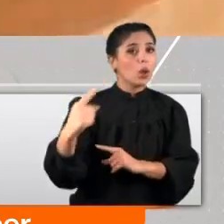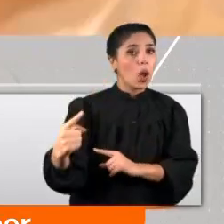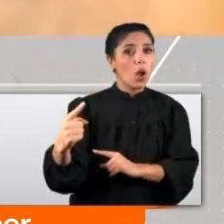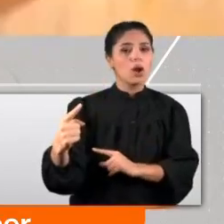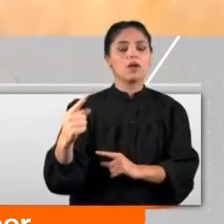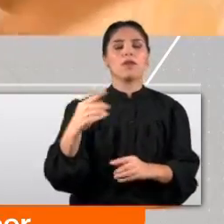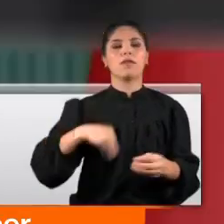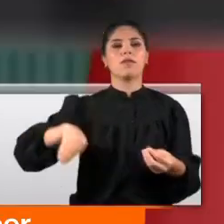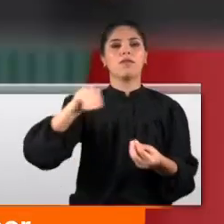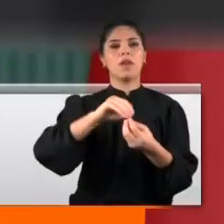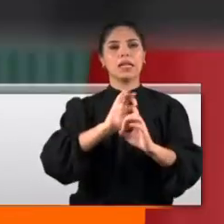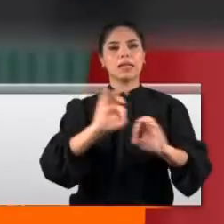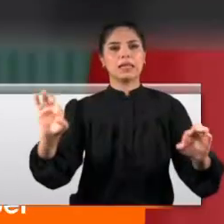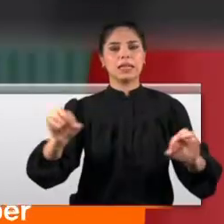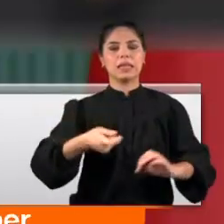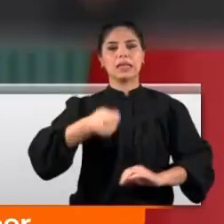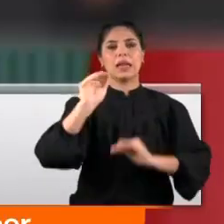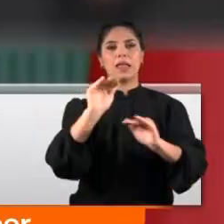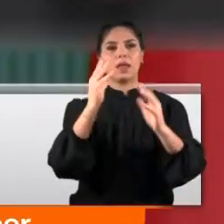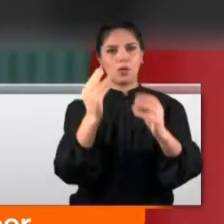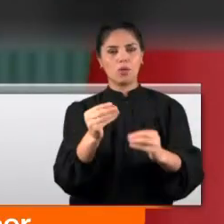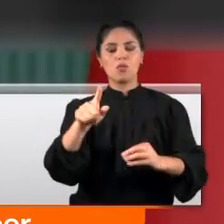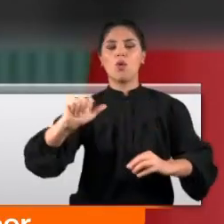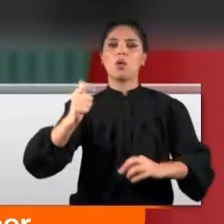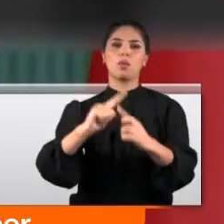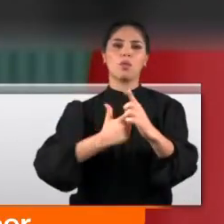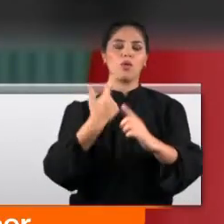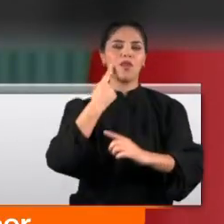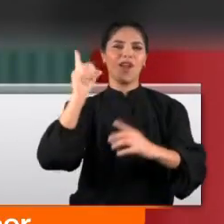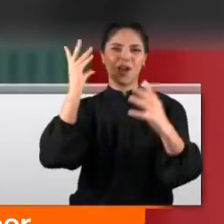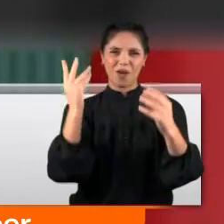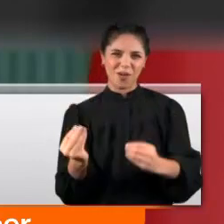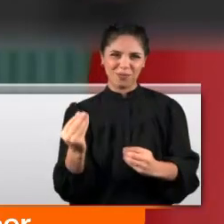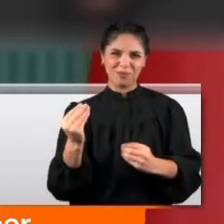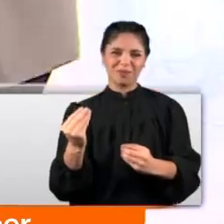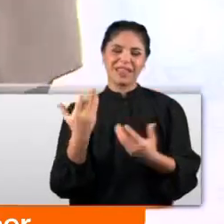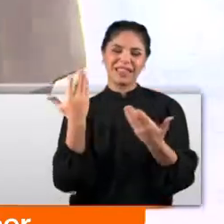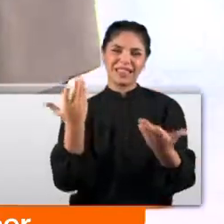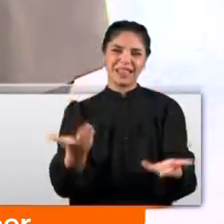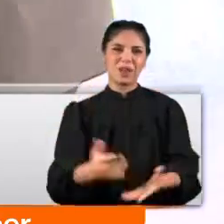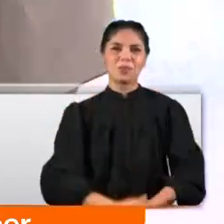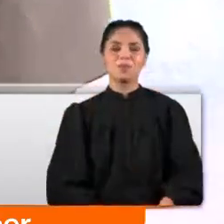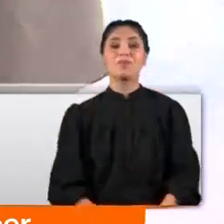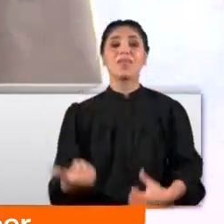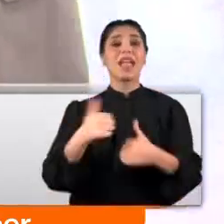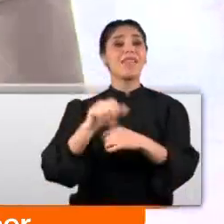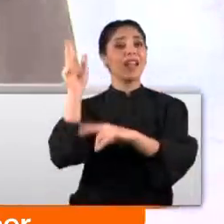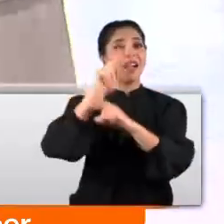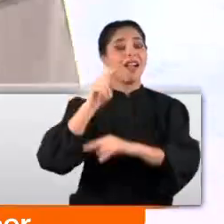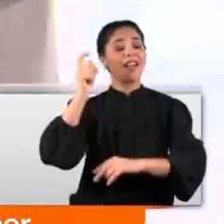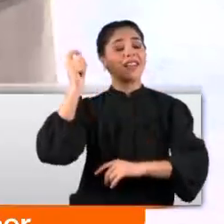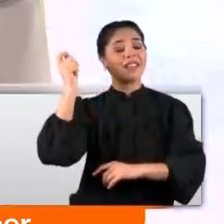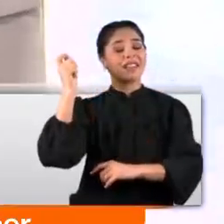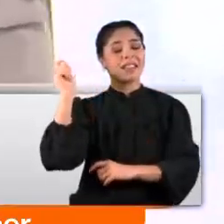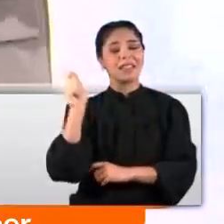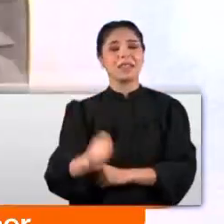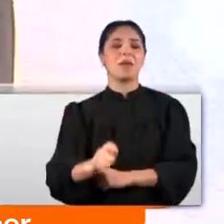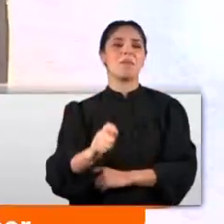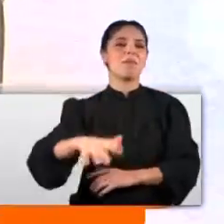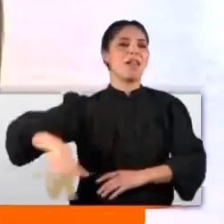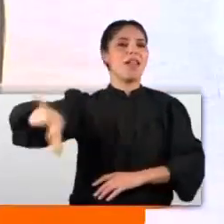imkanı sunacağız. Bu önemli projemizin de hayırlı olmasını diliyorum. Evlilik hayalini gerçekleştirmek pek çok genç